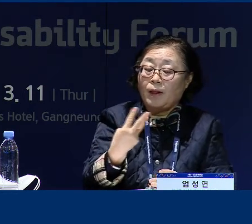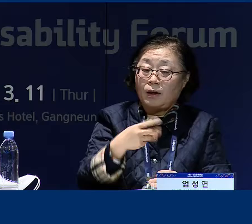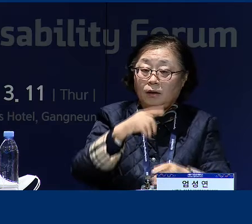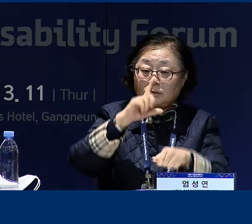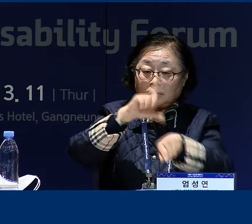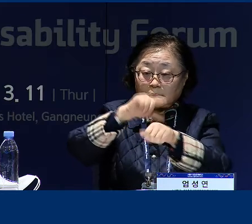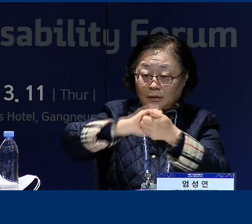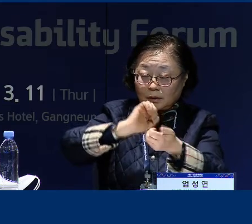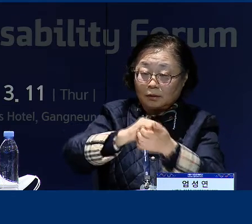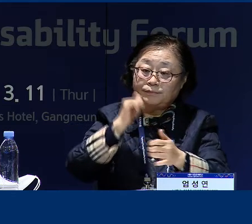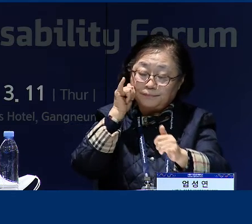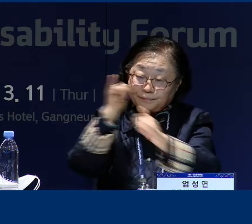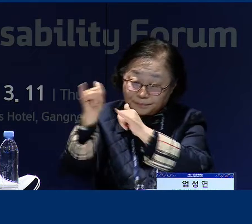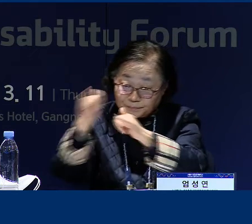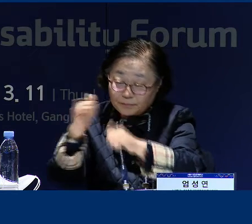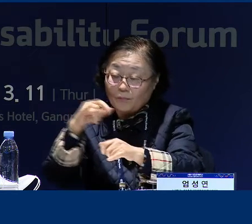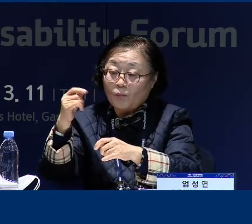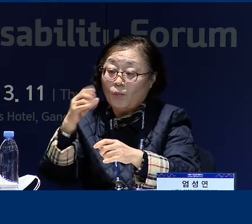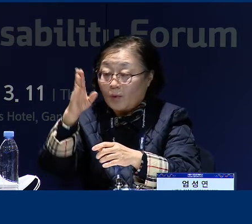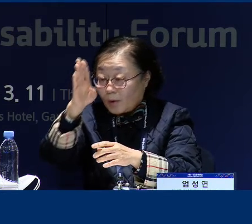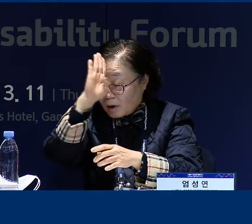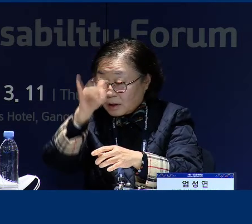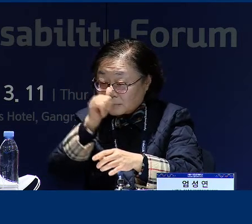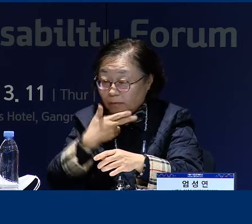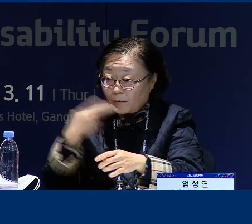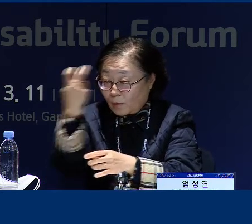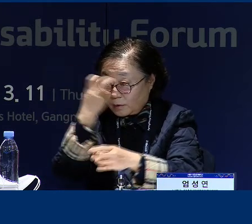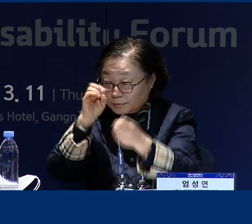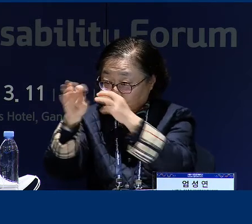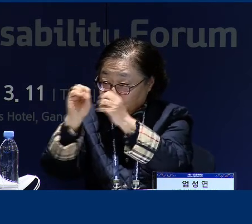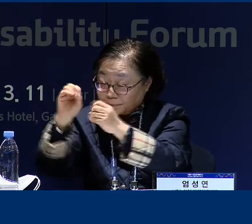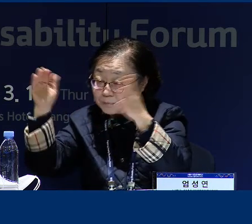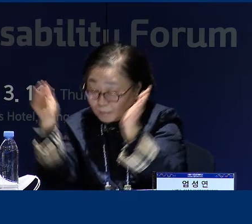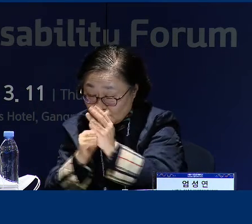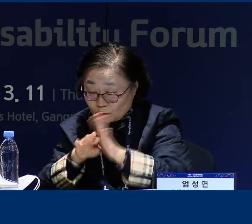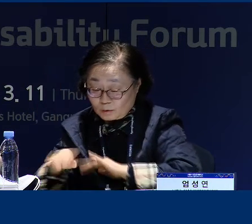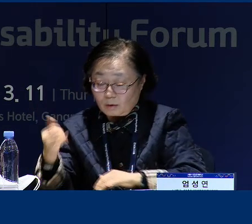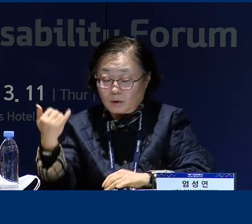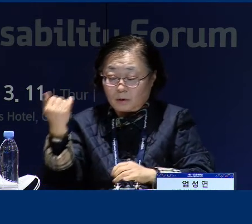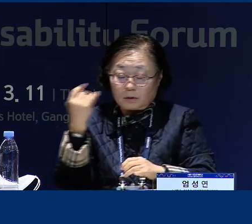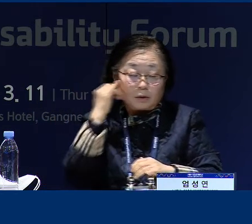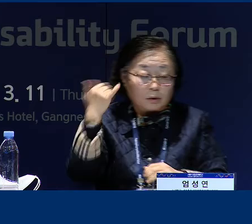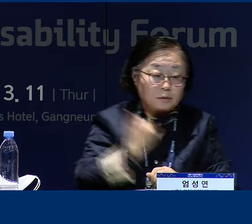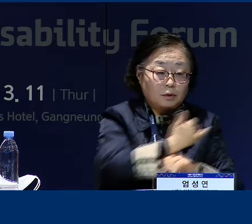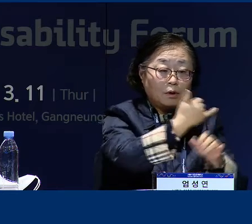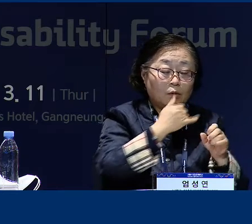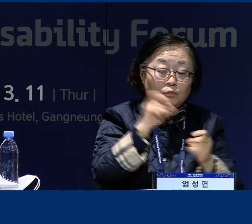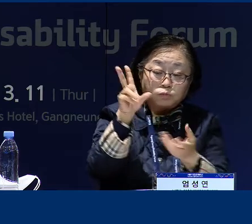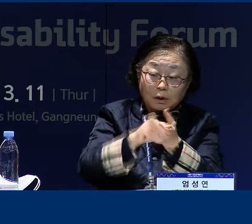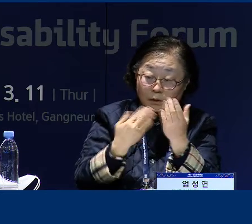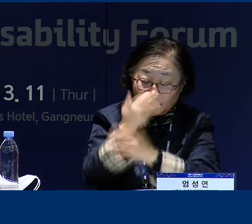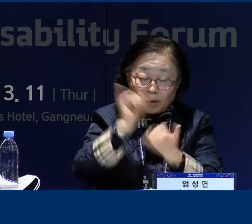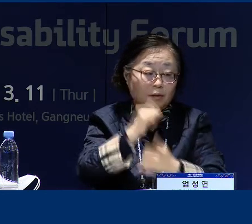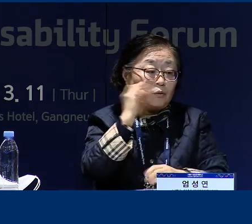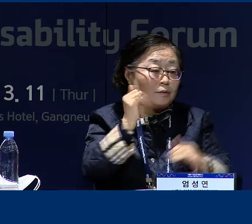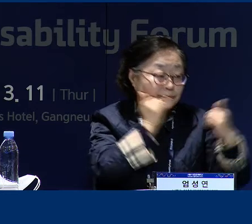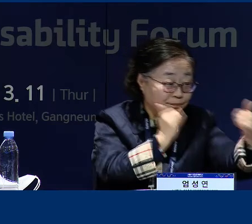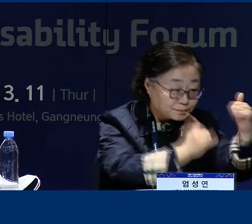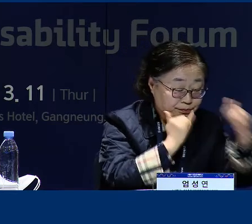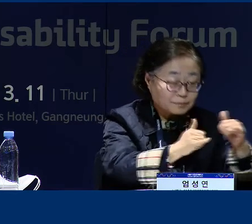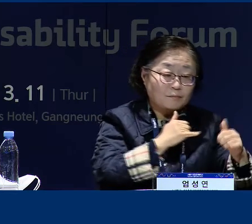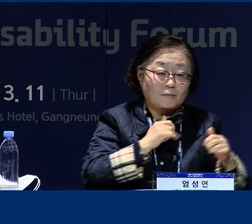이 3분에게 자가격리 지시사항을 하루에 3번 매일매일 설명해 드리고